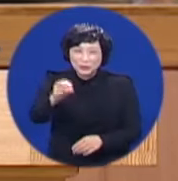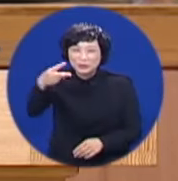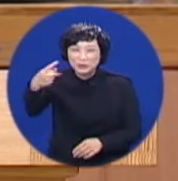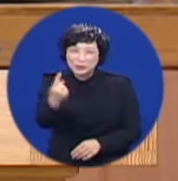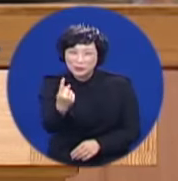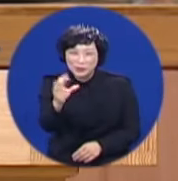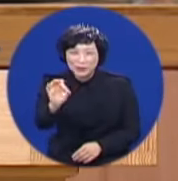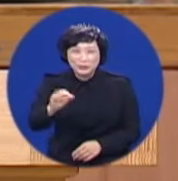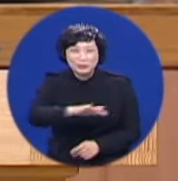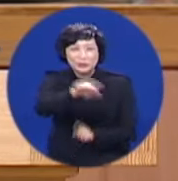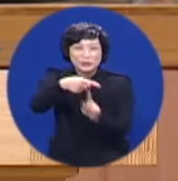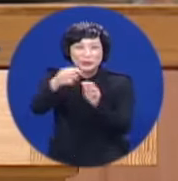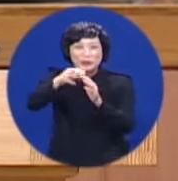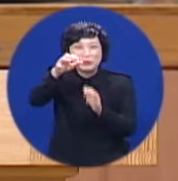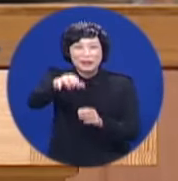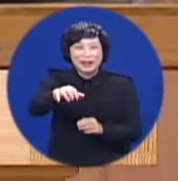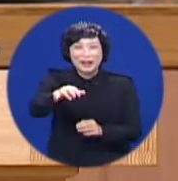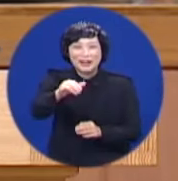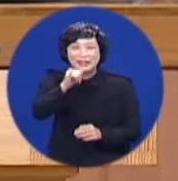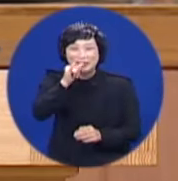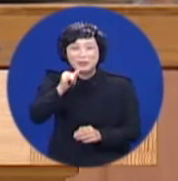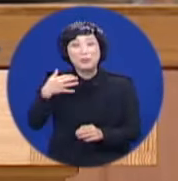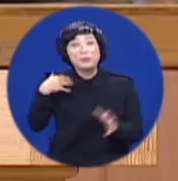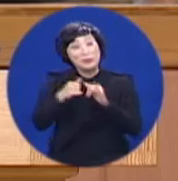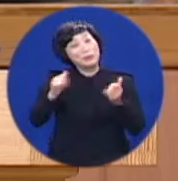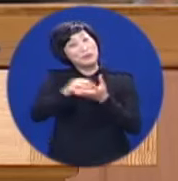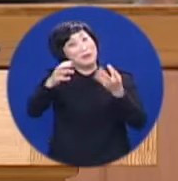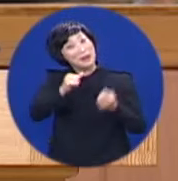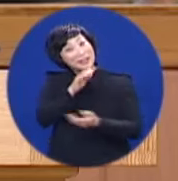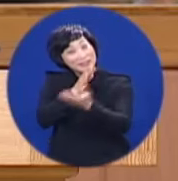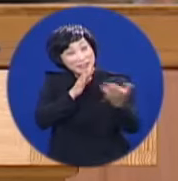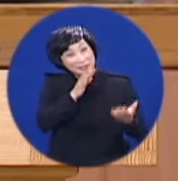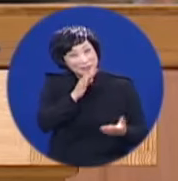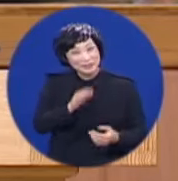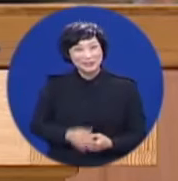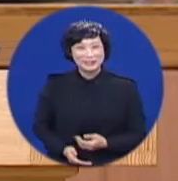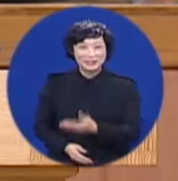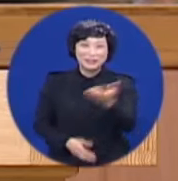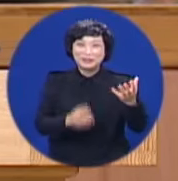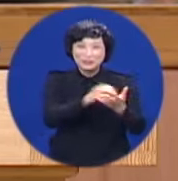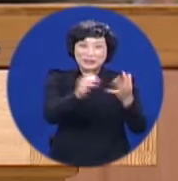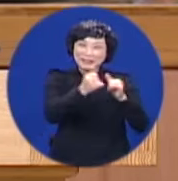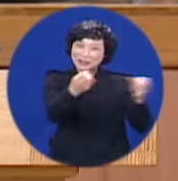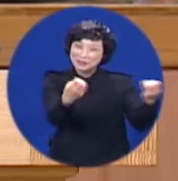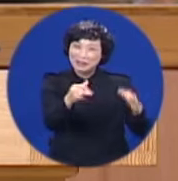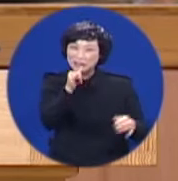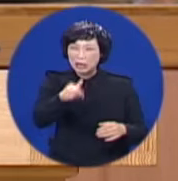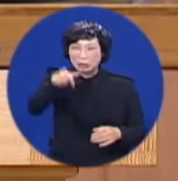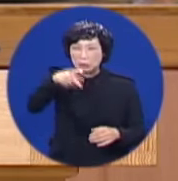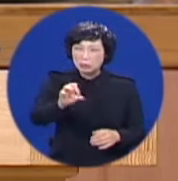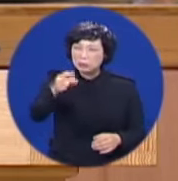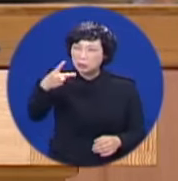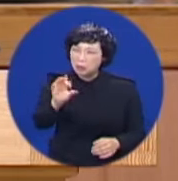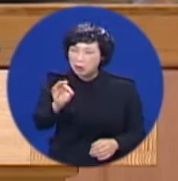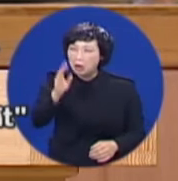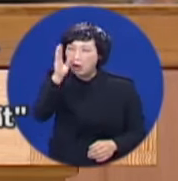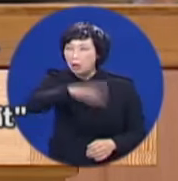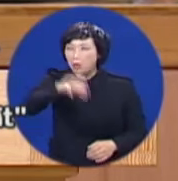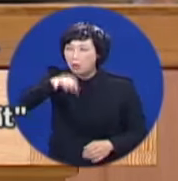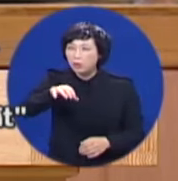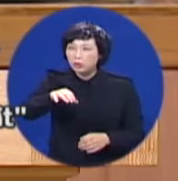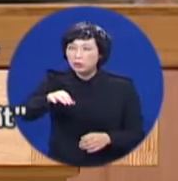있는 것을 모르는 사람이 많아요. 무슨 놈의 궁동에 그런 교회가 있겠냐? 와보고